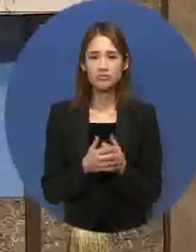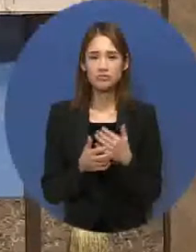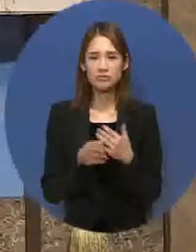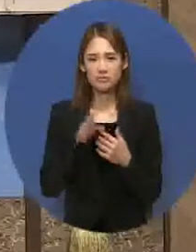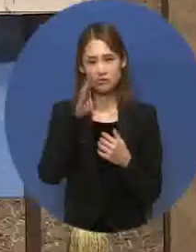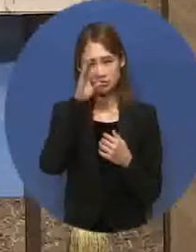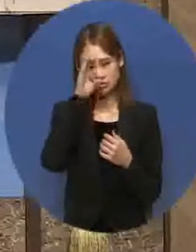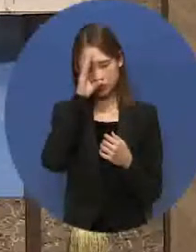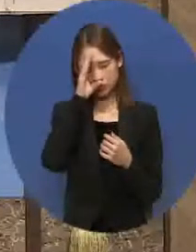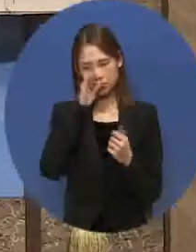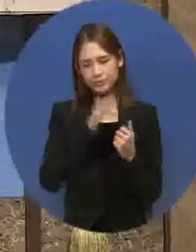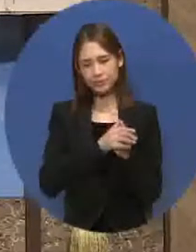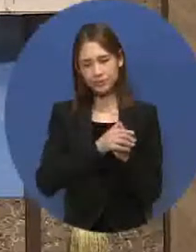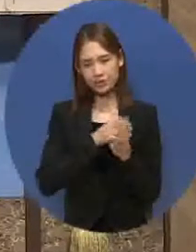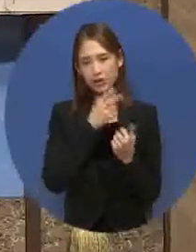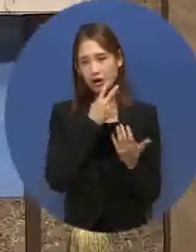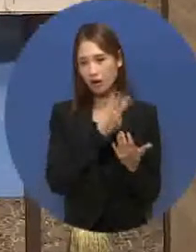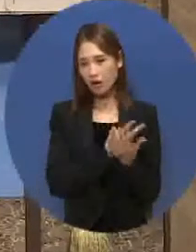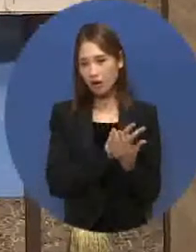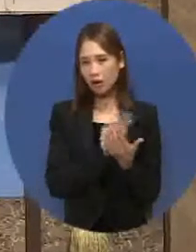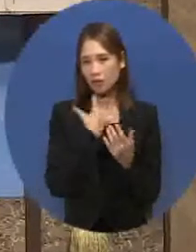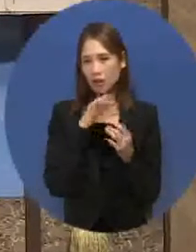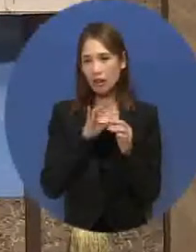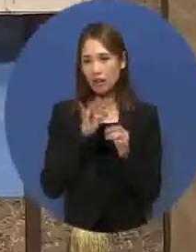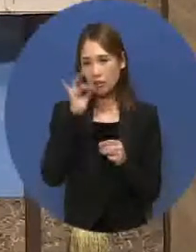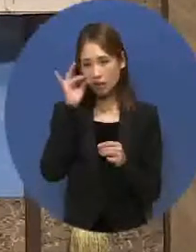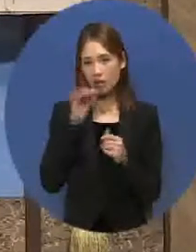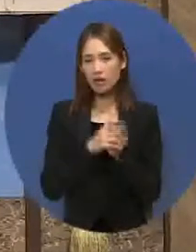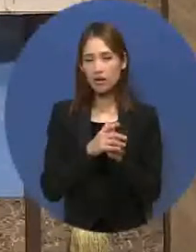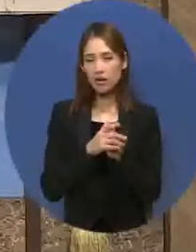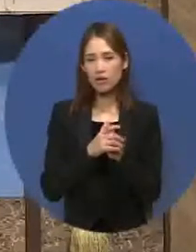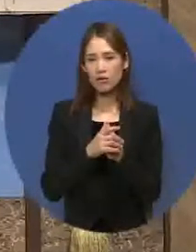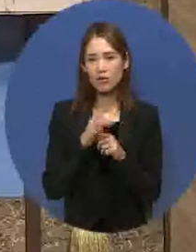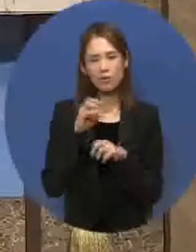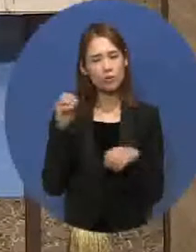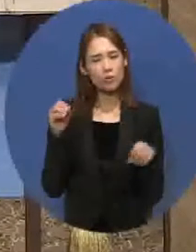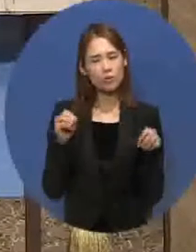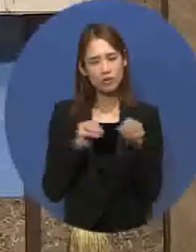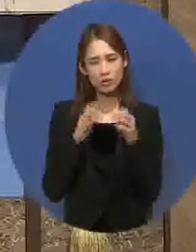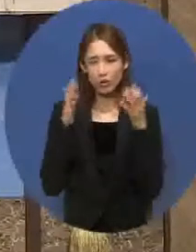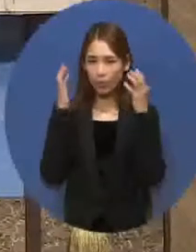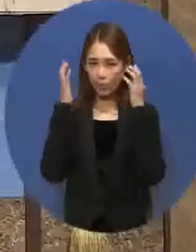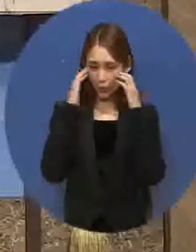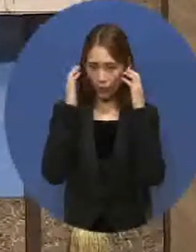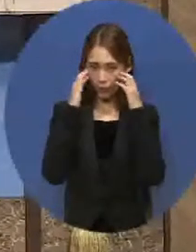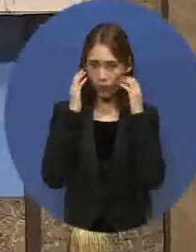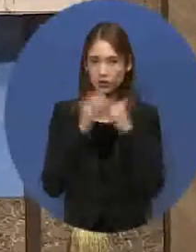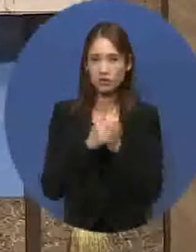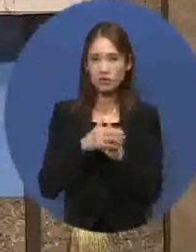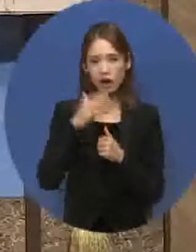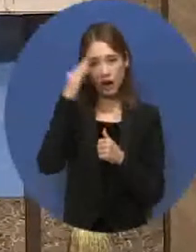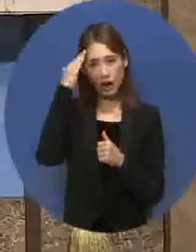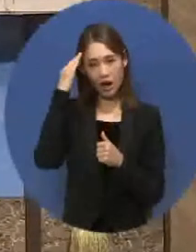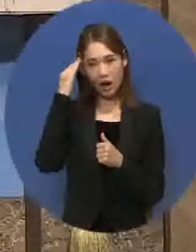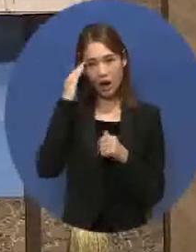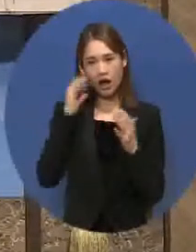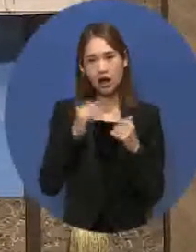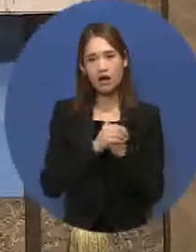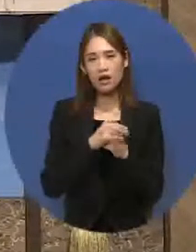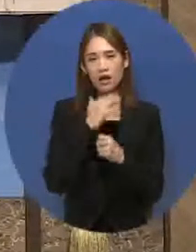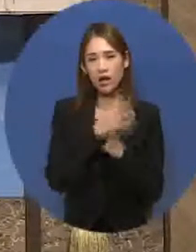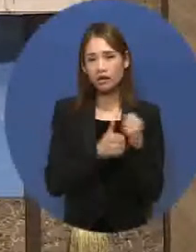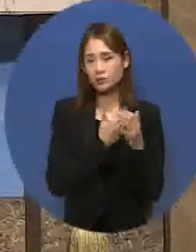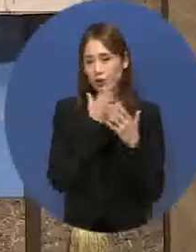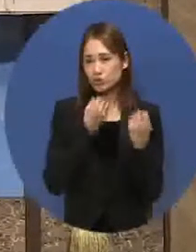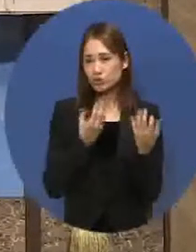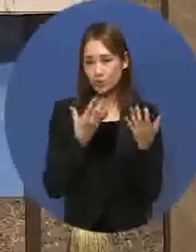앓고 100세까지 살면은 그거는 오히려 고통입니다. 예. 그래 우리나라가 하나님의 축복을